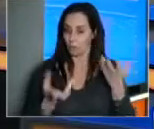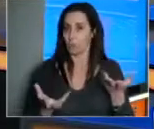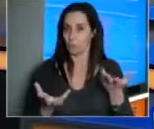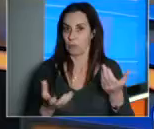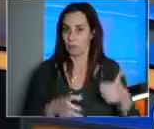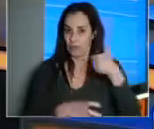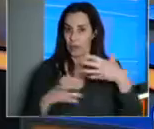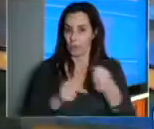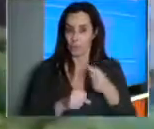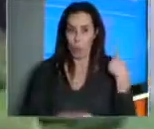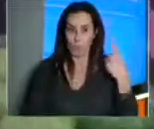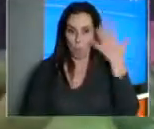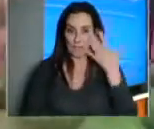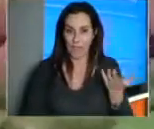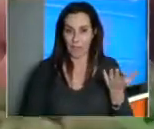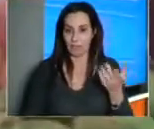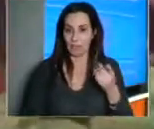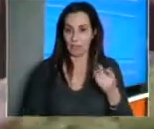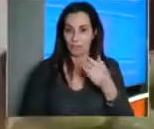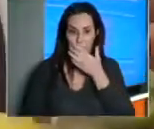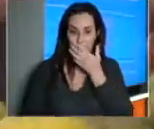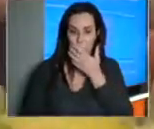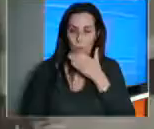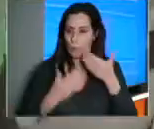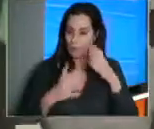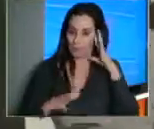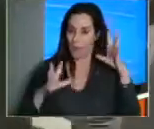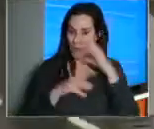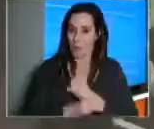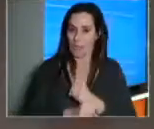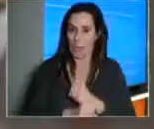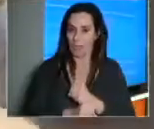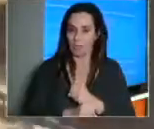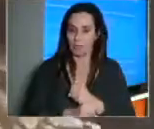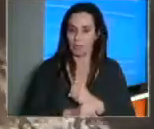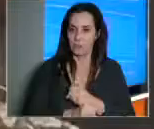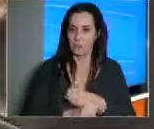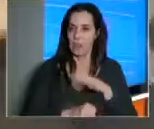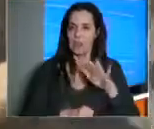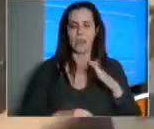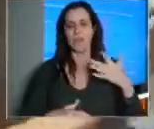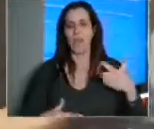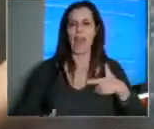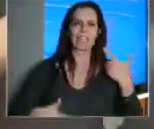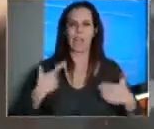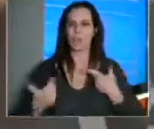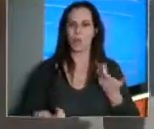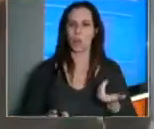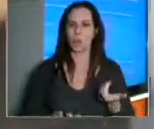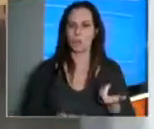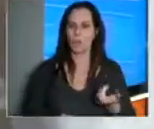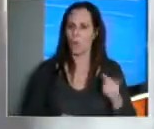ראש ממוצא מזרחי, ומי שקידם גם את האג'נדה הזאת, בין היתר, נגד ההתנשאות לשיטתו של